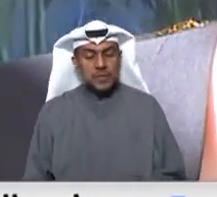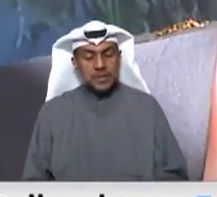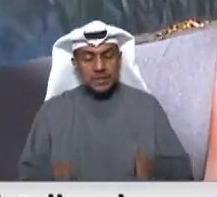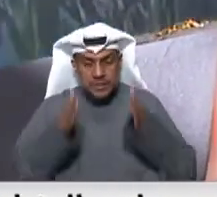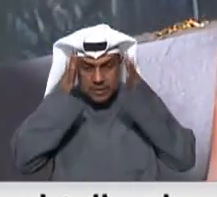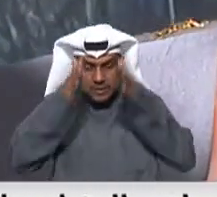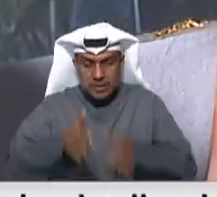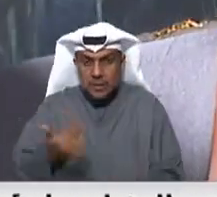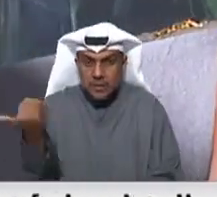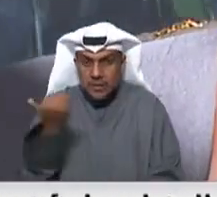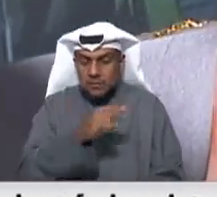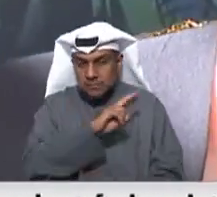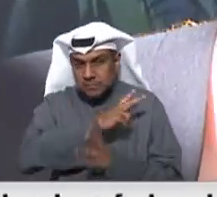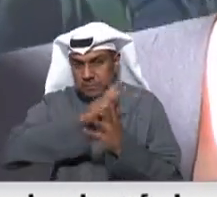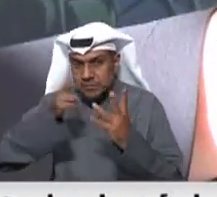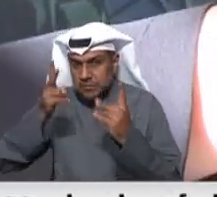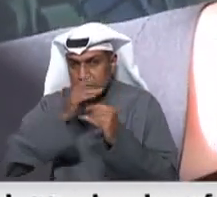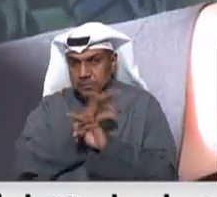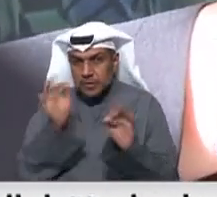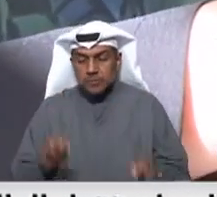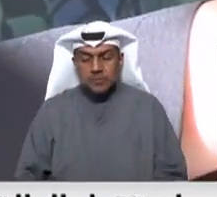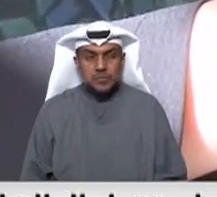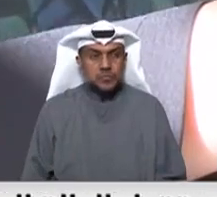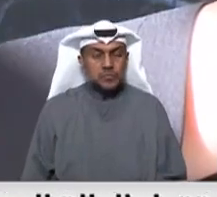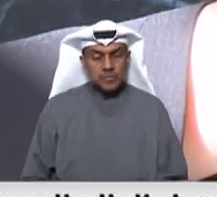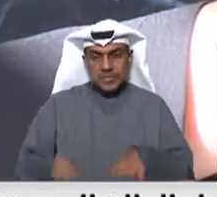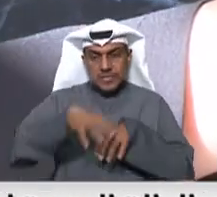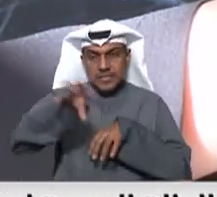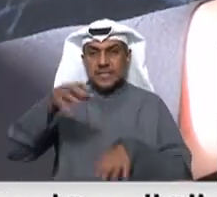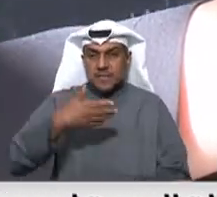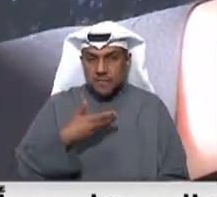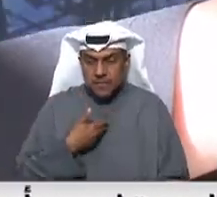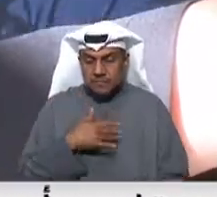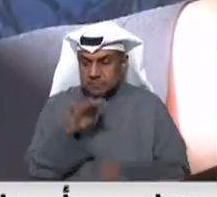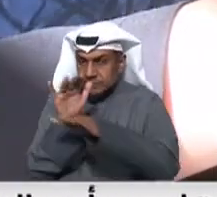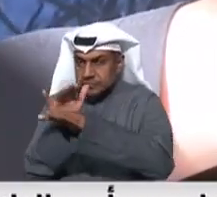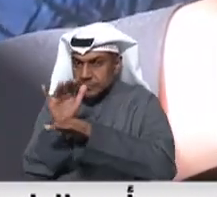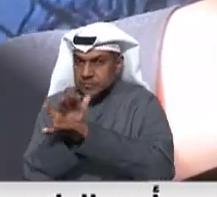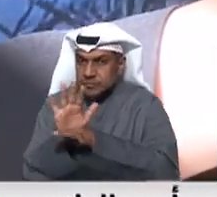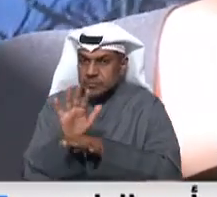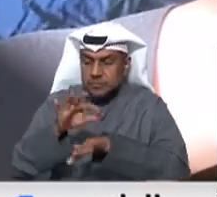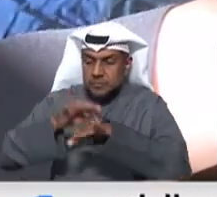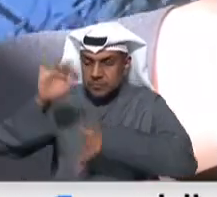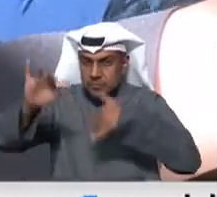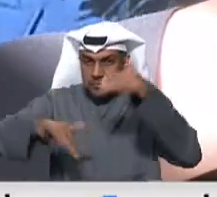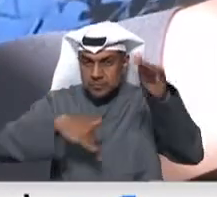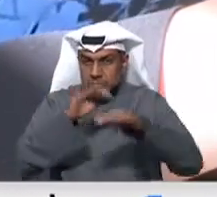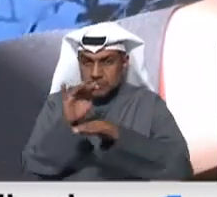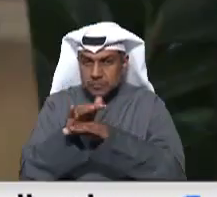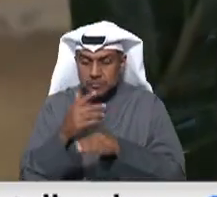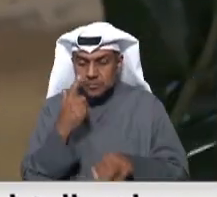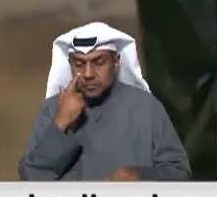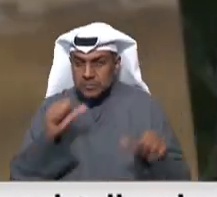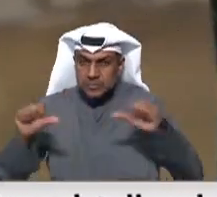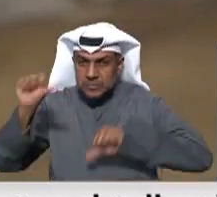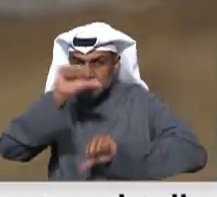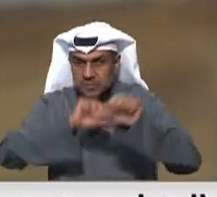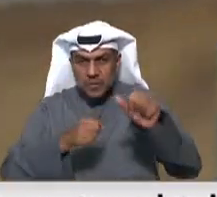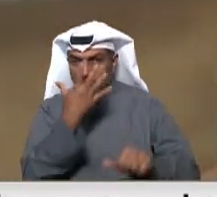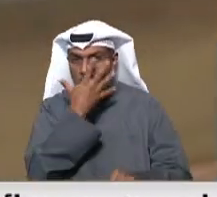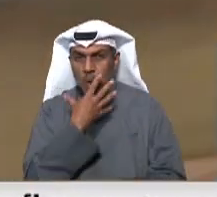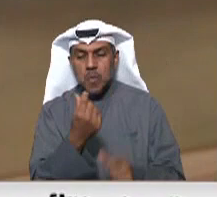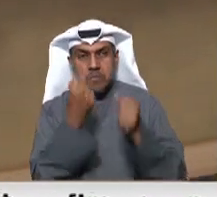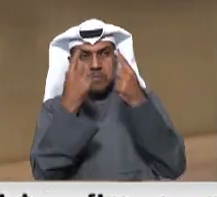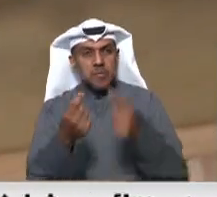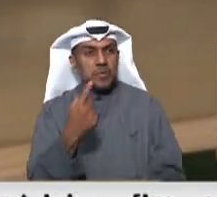كلها سواء في تصميم الجناح او في المحاضرات ل الحمدله يعني وفقنا في تصميم الجناح الجناح